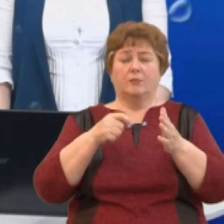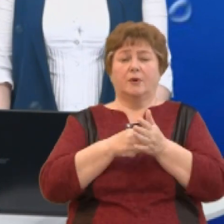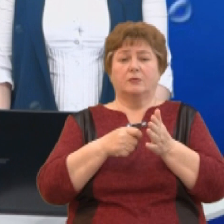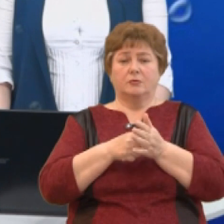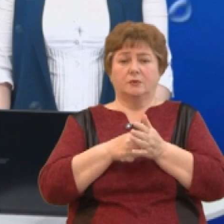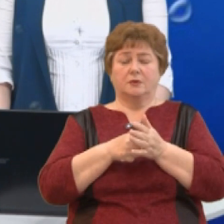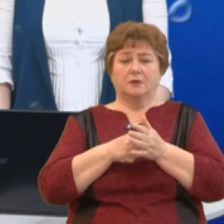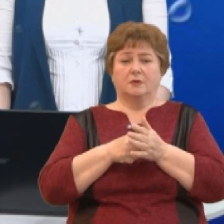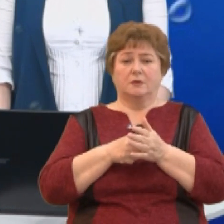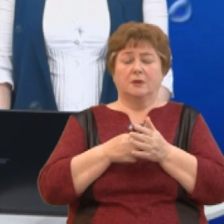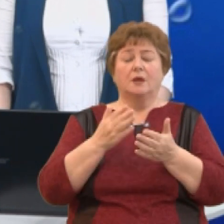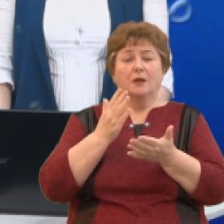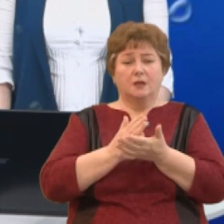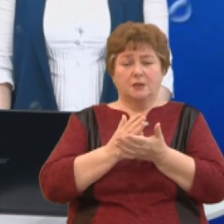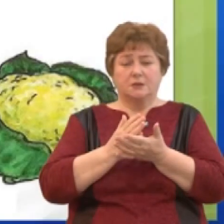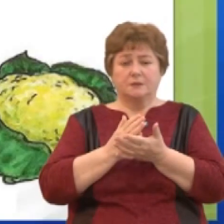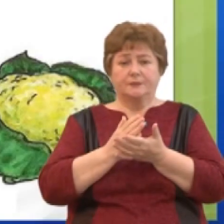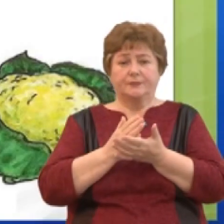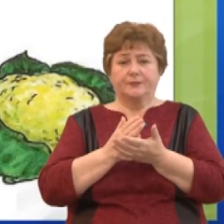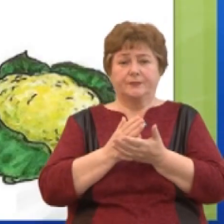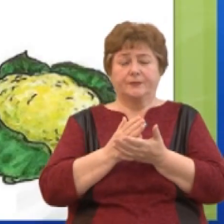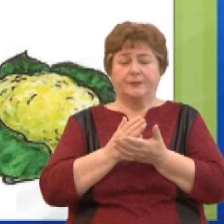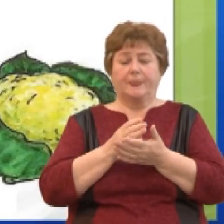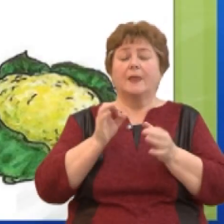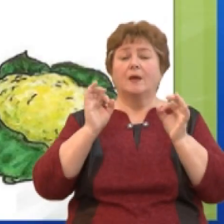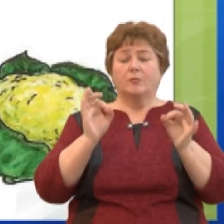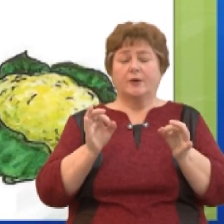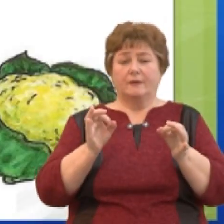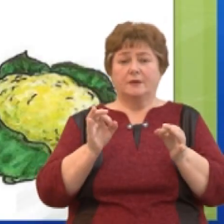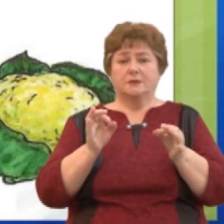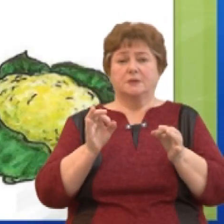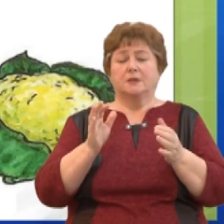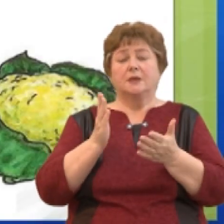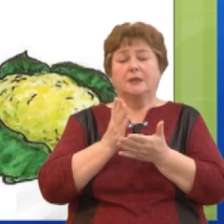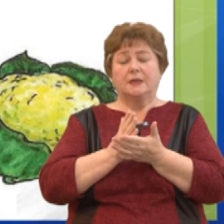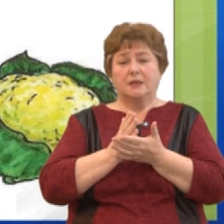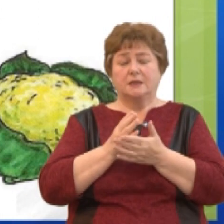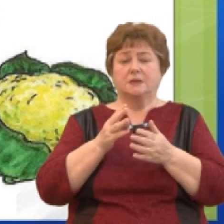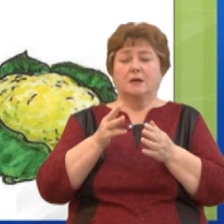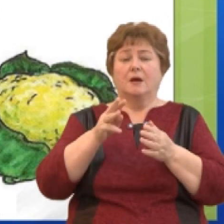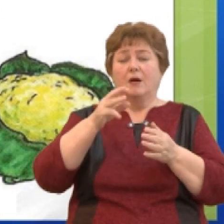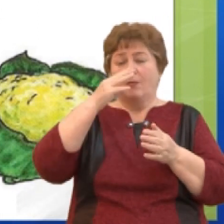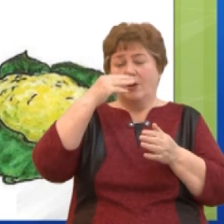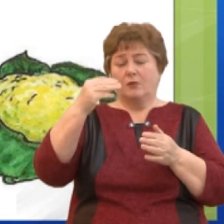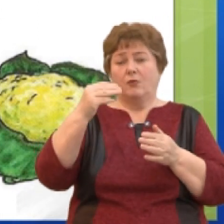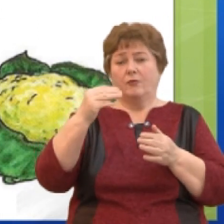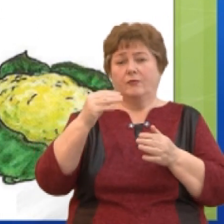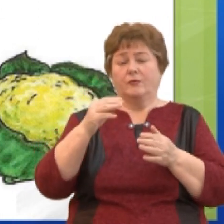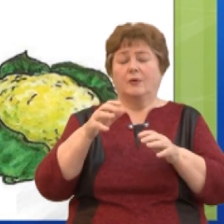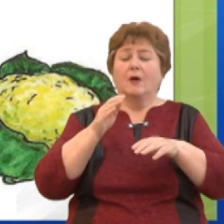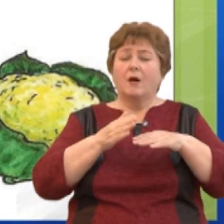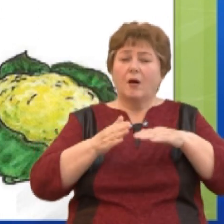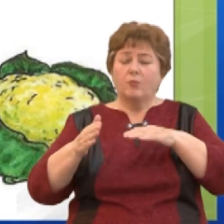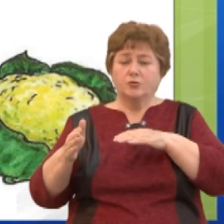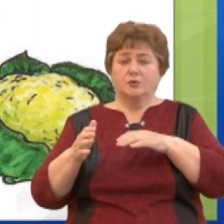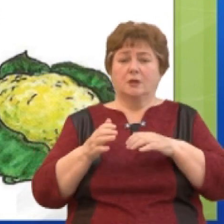продуктах он содержится? Правильно, он содержится в моркови,